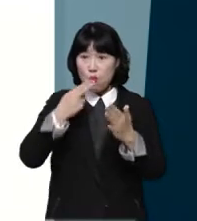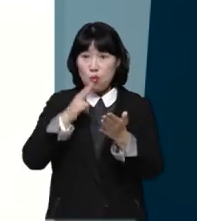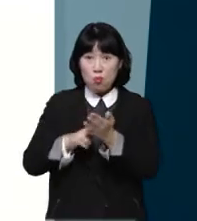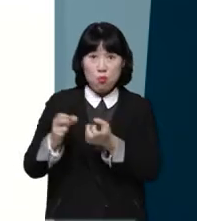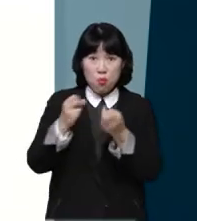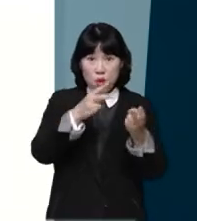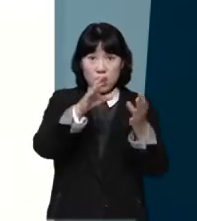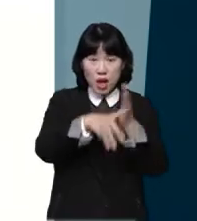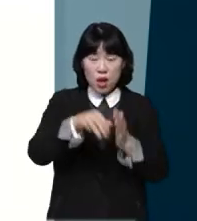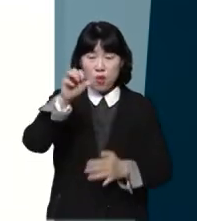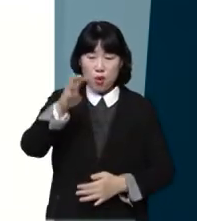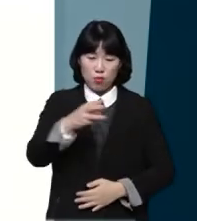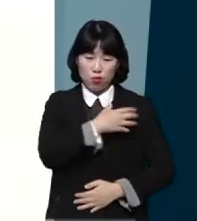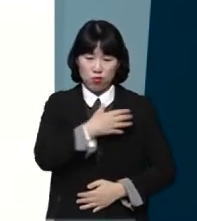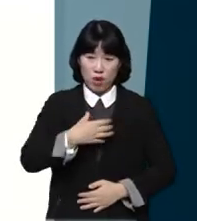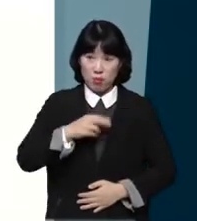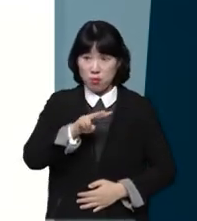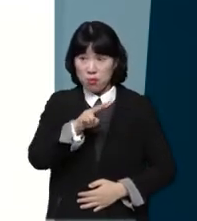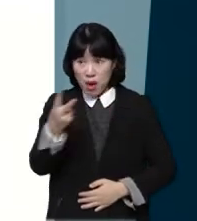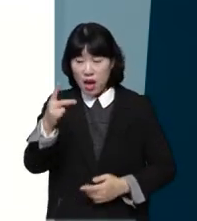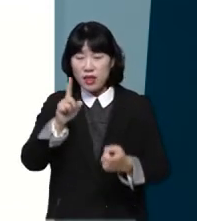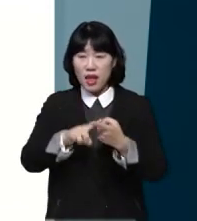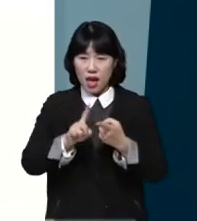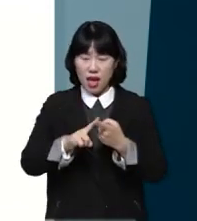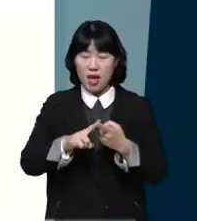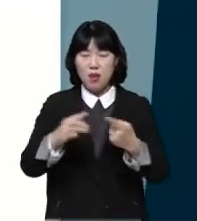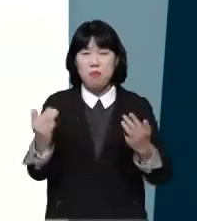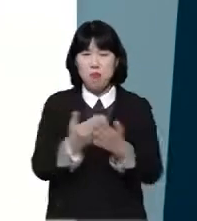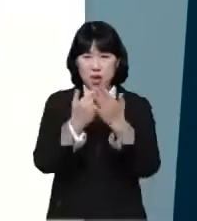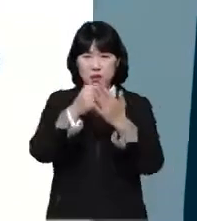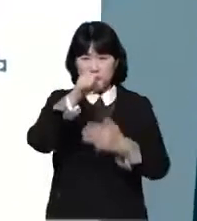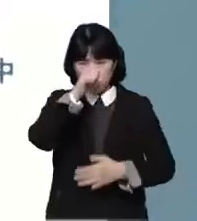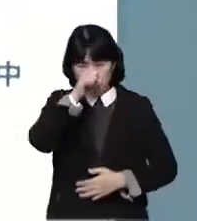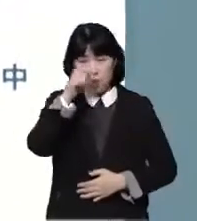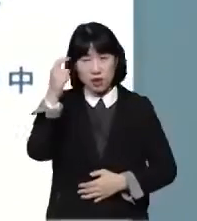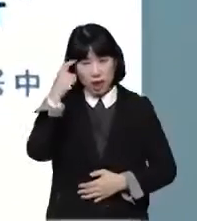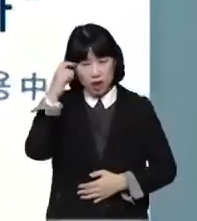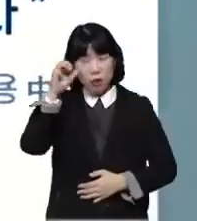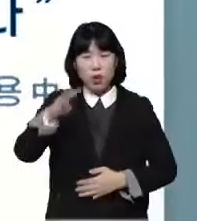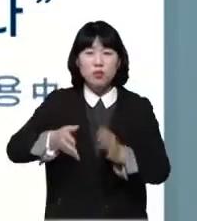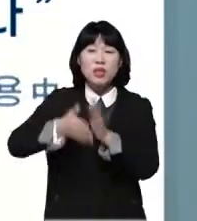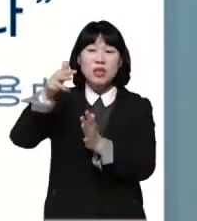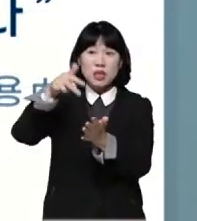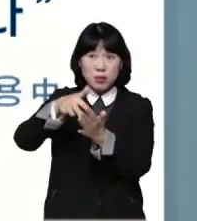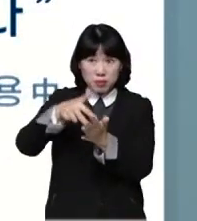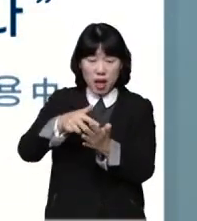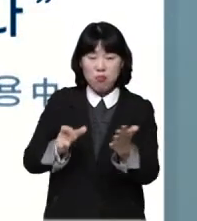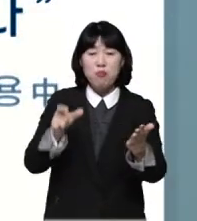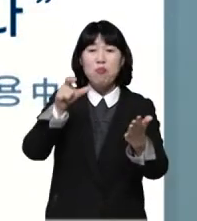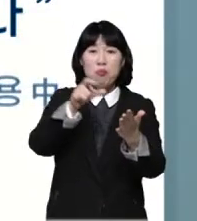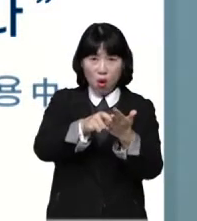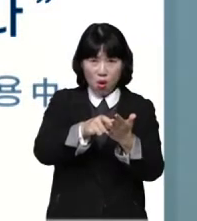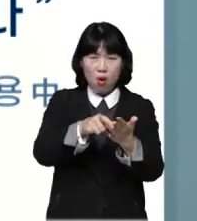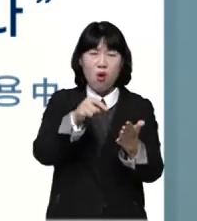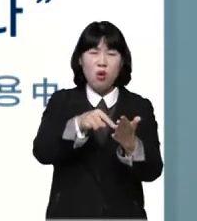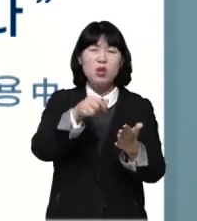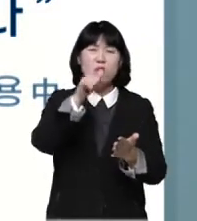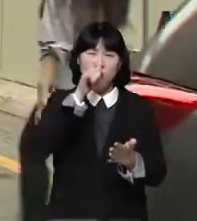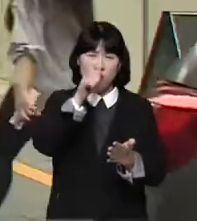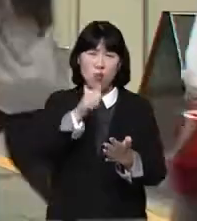국제공항 으로 변경 암이 통합 공항에 발전 우유에 바람직하다는 것이 우리 시의 입장이다 라고 명시돼 있었다는